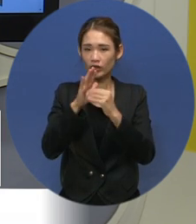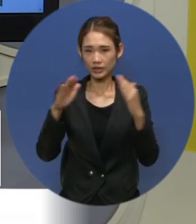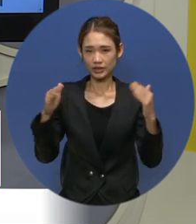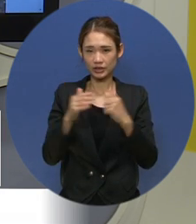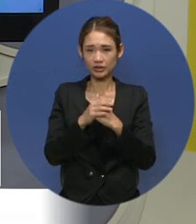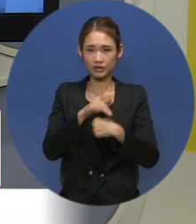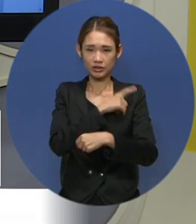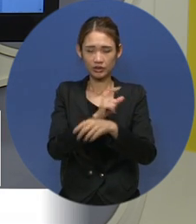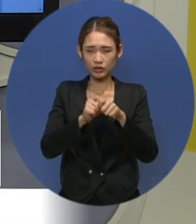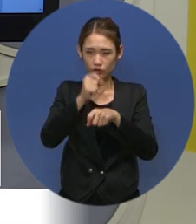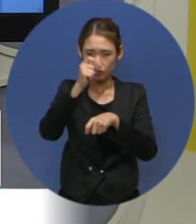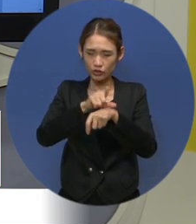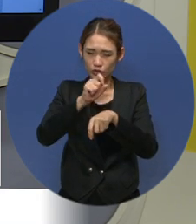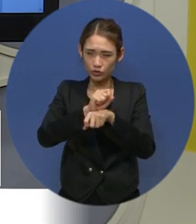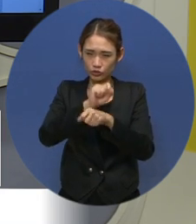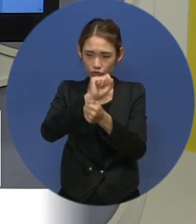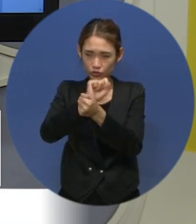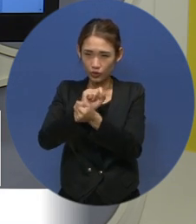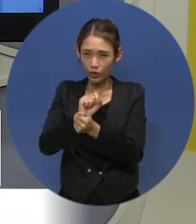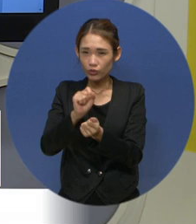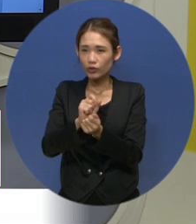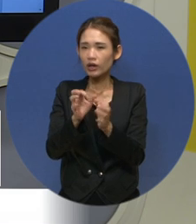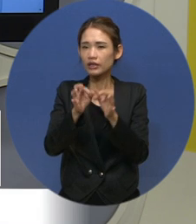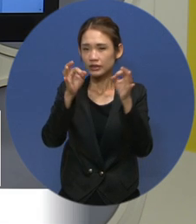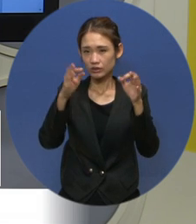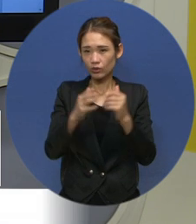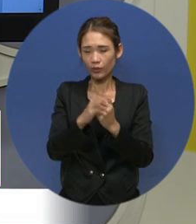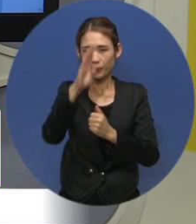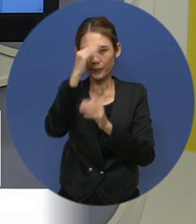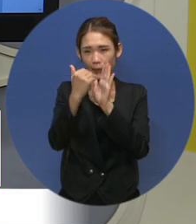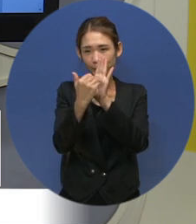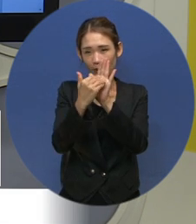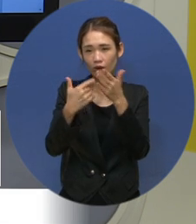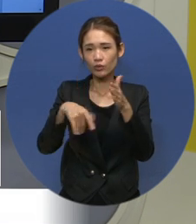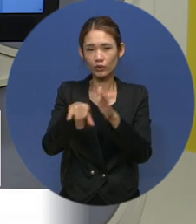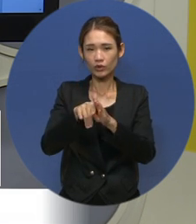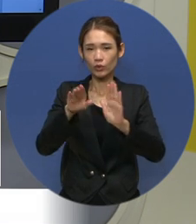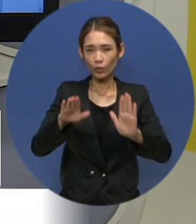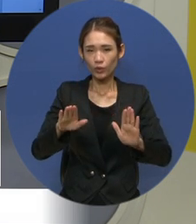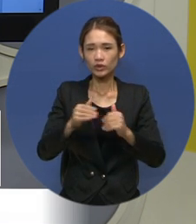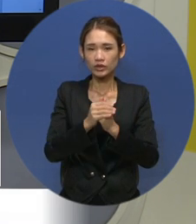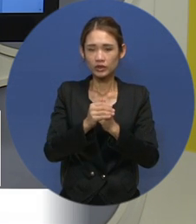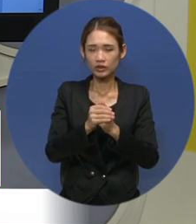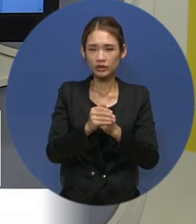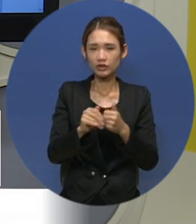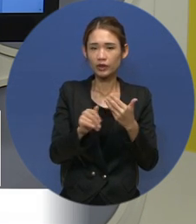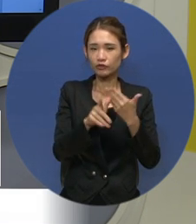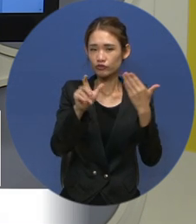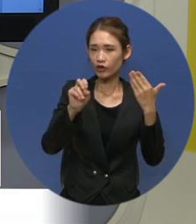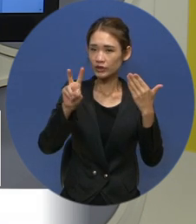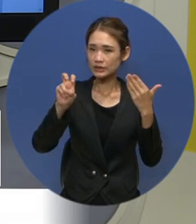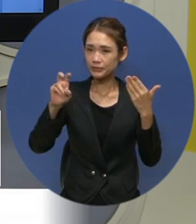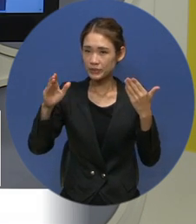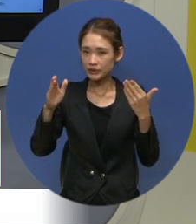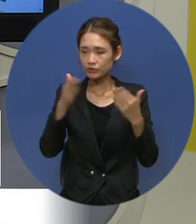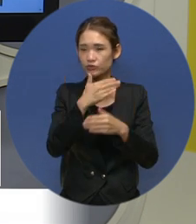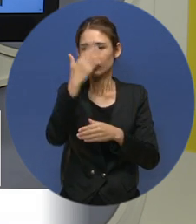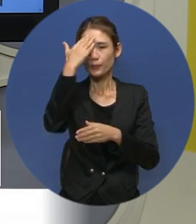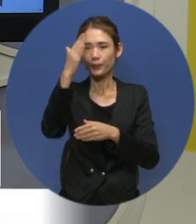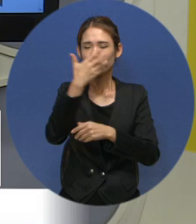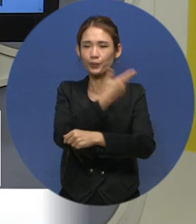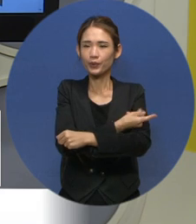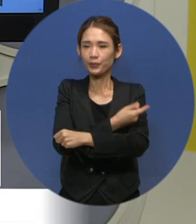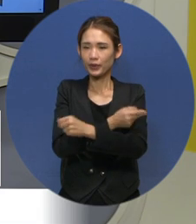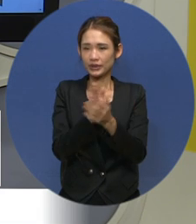인플루엔자 유행 기간 동안 충분한 면역력 유지를 위해 오는 22일부터 무료 예방접종 을 시작할